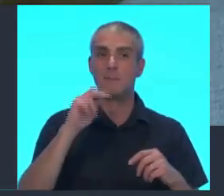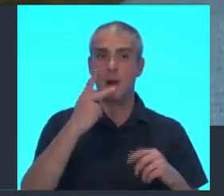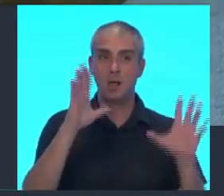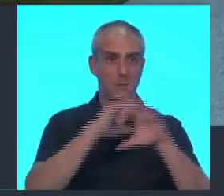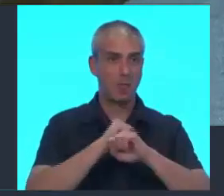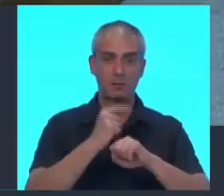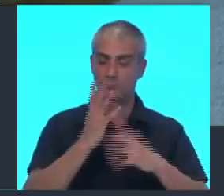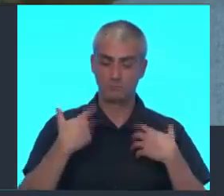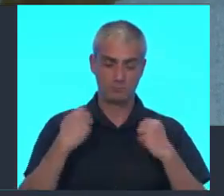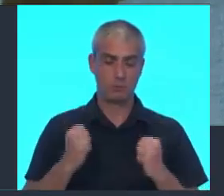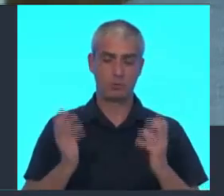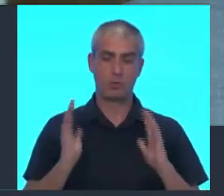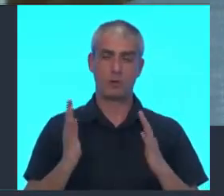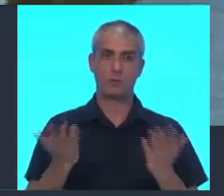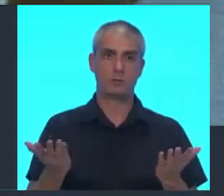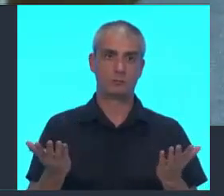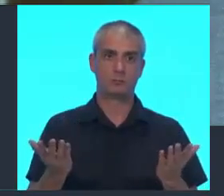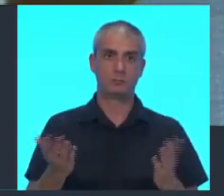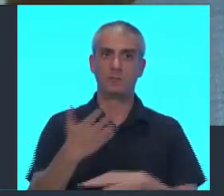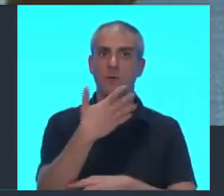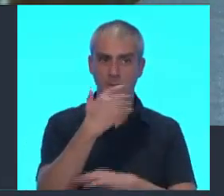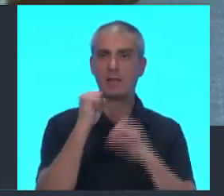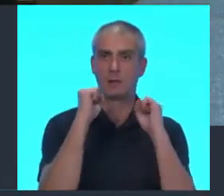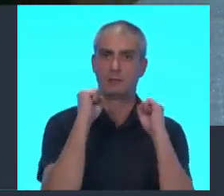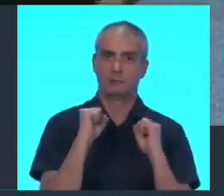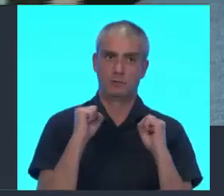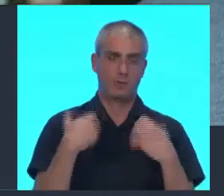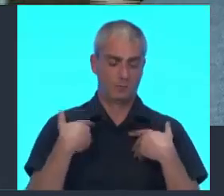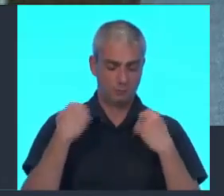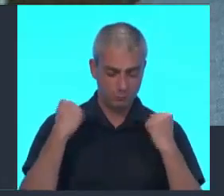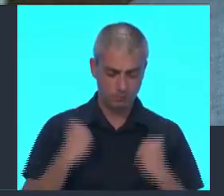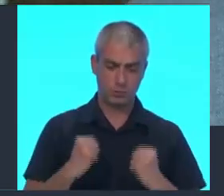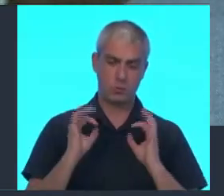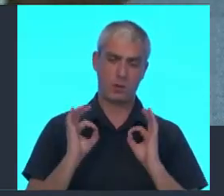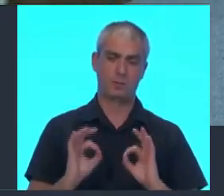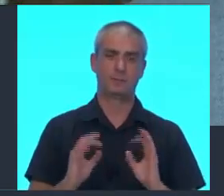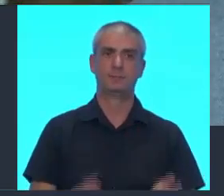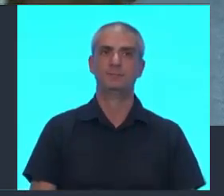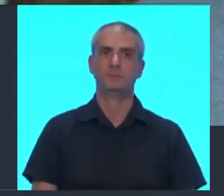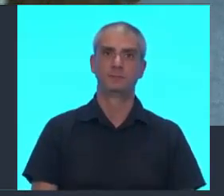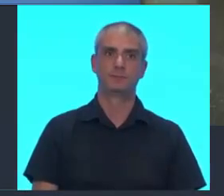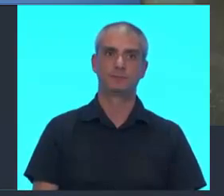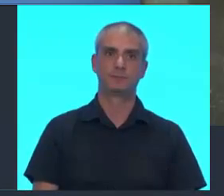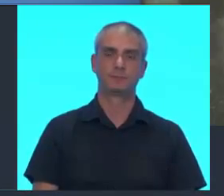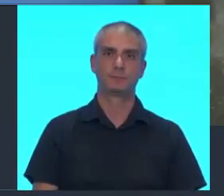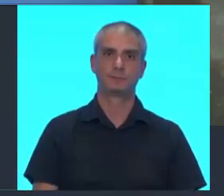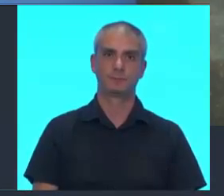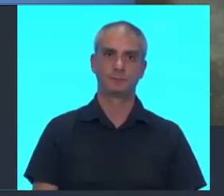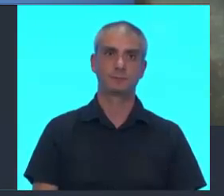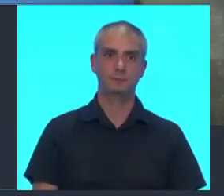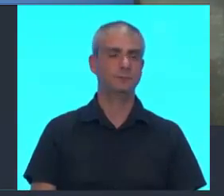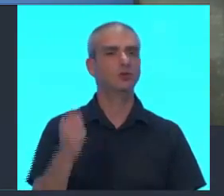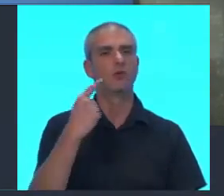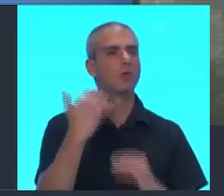the safest. And indeed, the country is stable, is secure. Recent weeks there